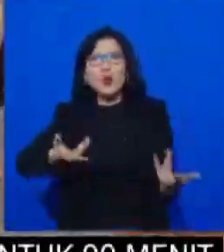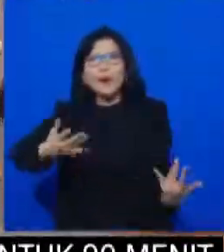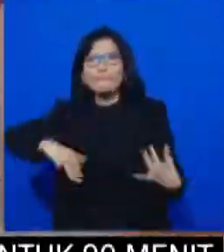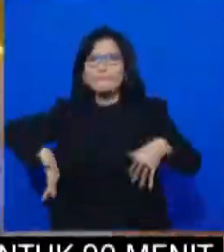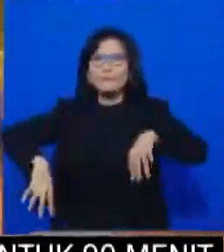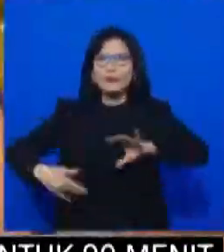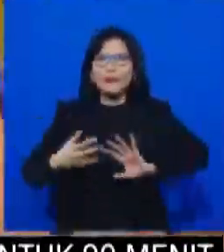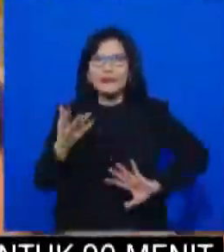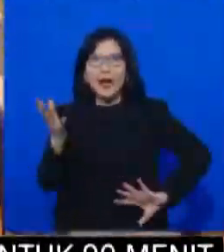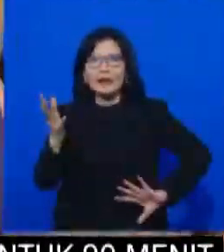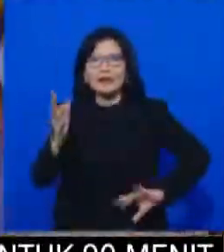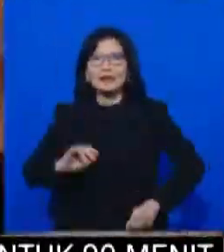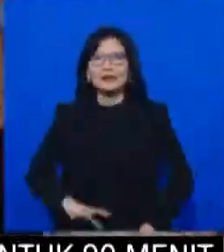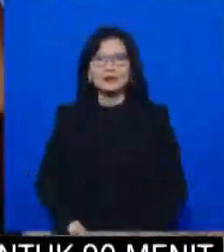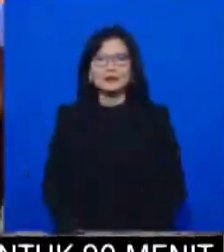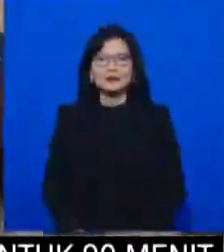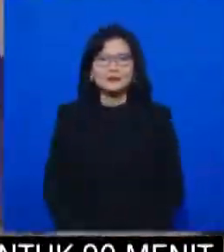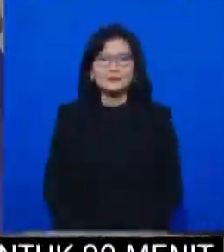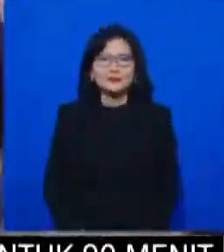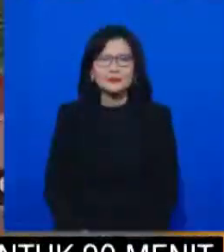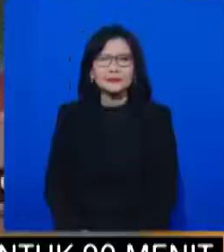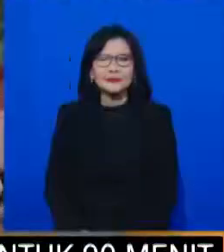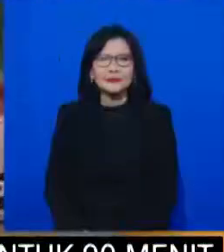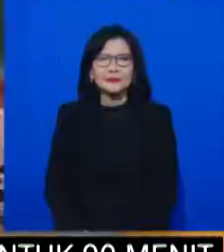Subang Senin sore.